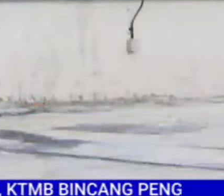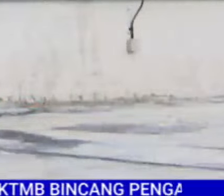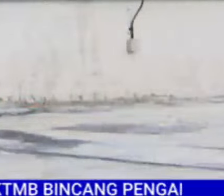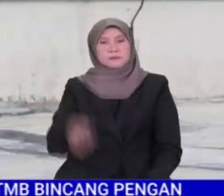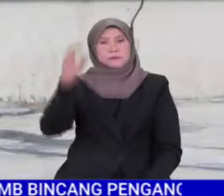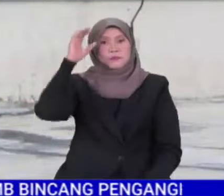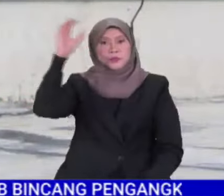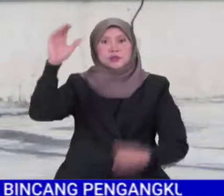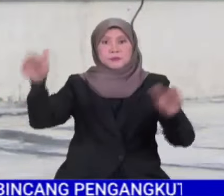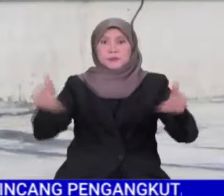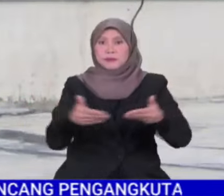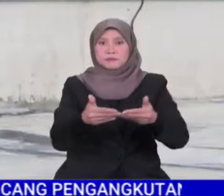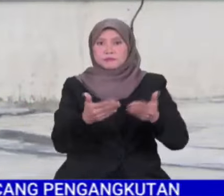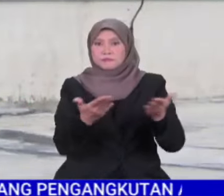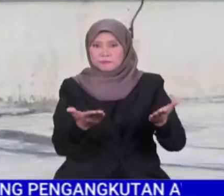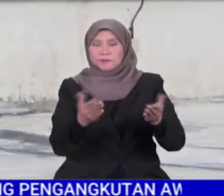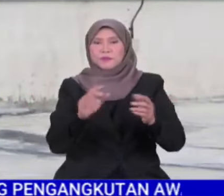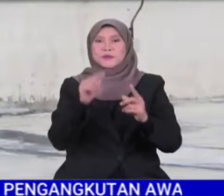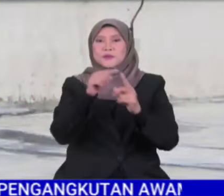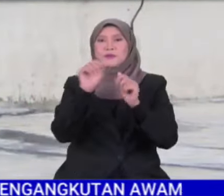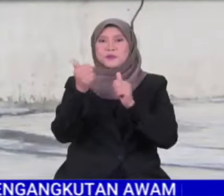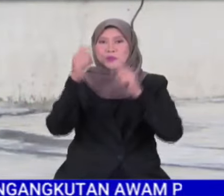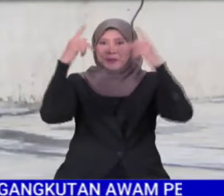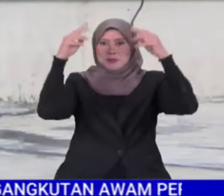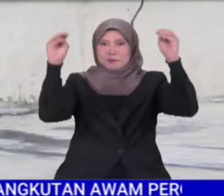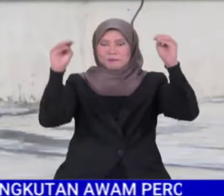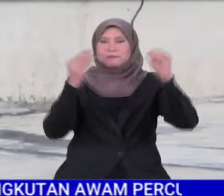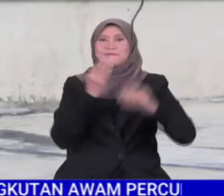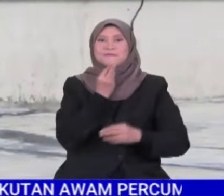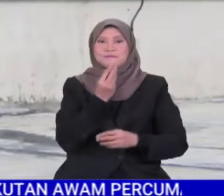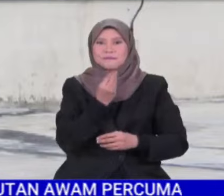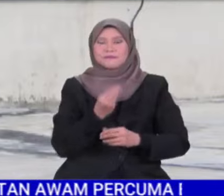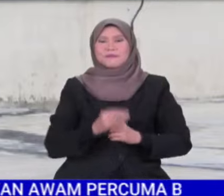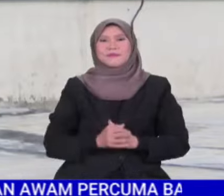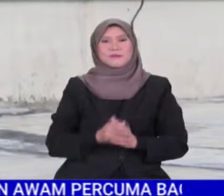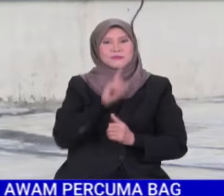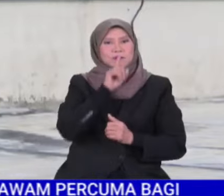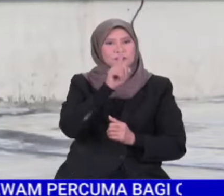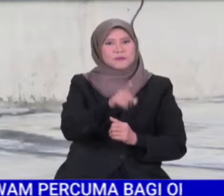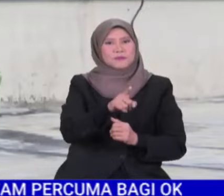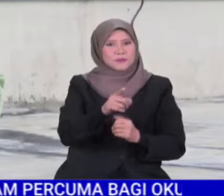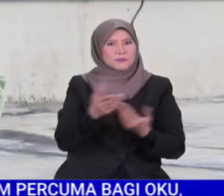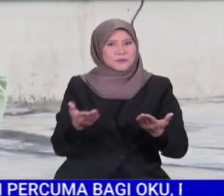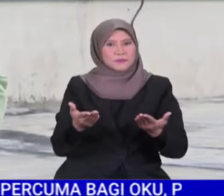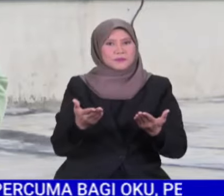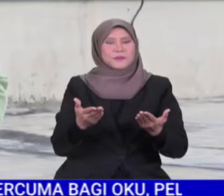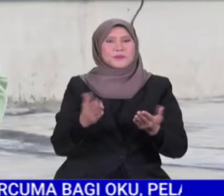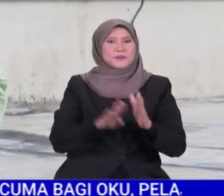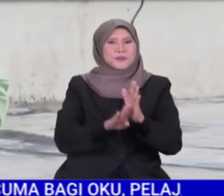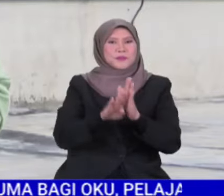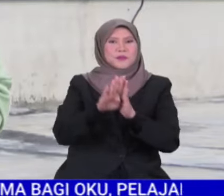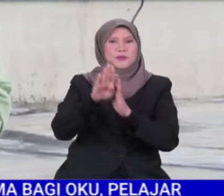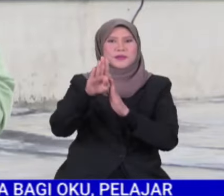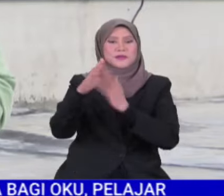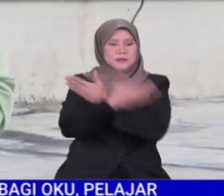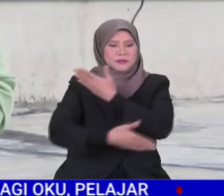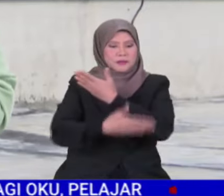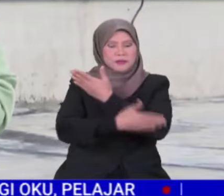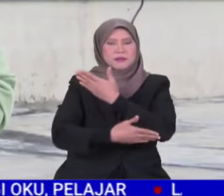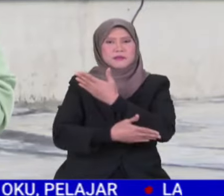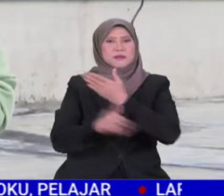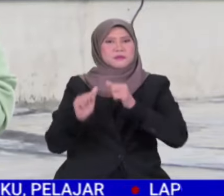Konsep yang diperkenalkan oleh Perdana Menteri ke-10 Datuk Seri Anwar Ibrahim ini bagi merealisasikan sebuah pembangunan negara yang